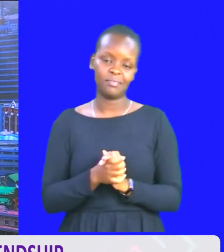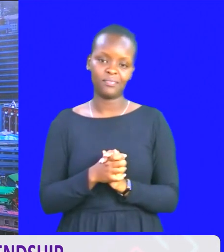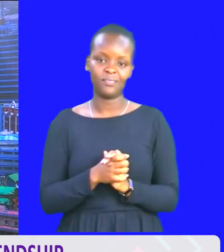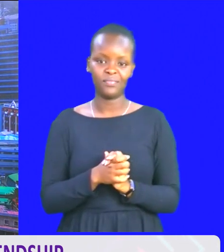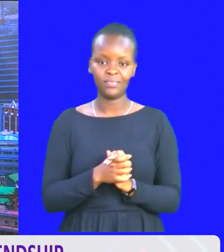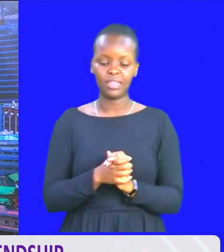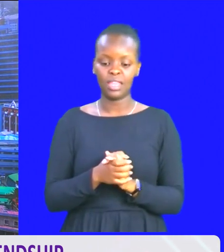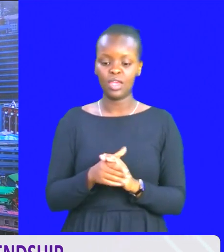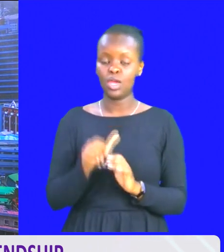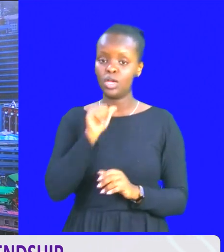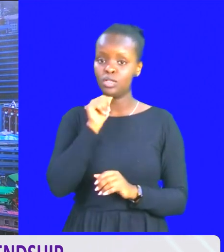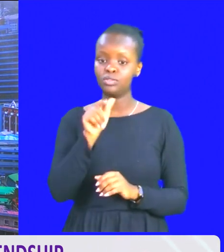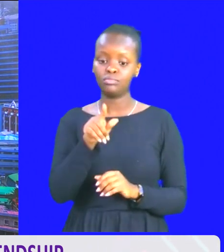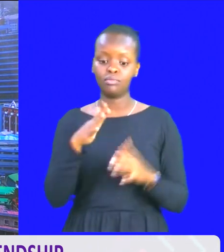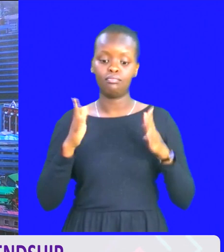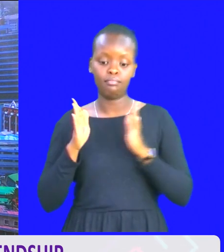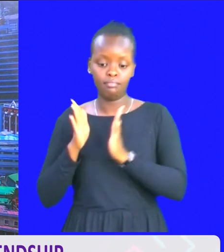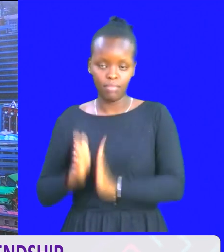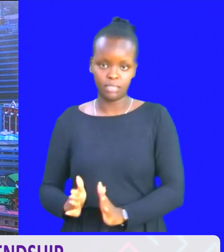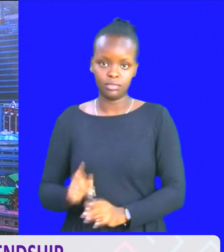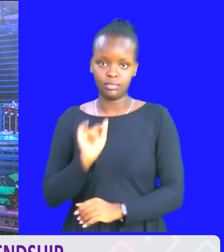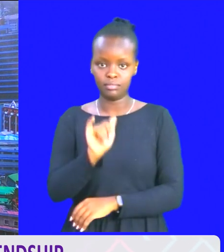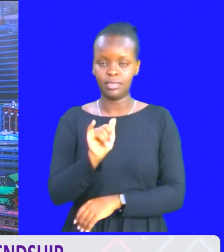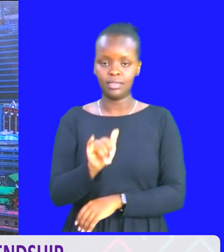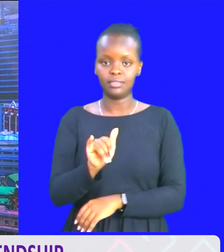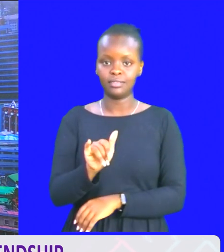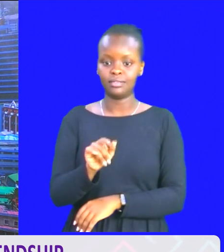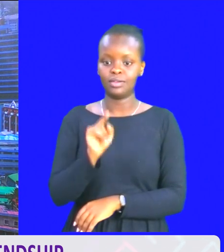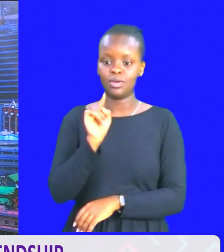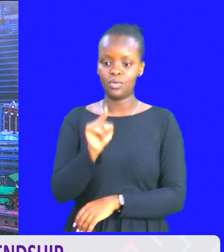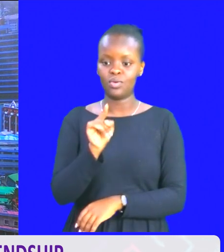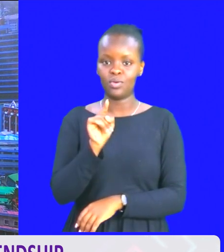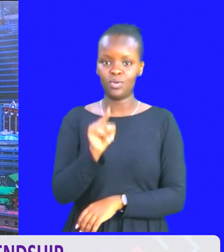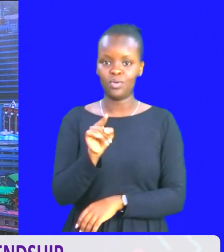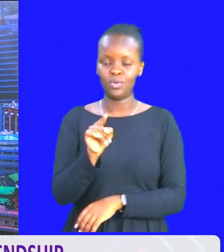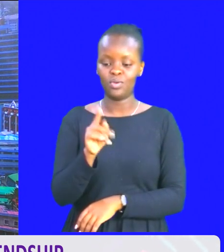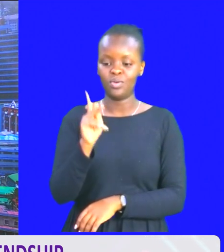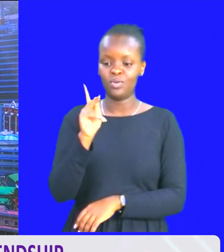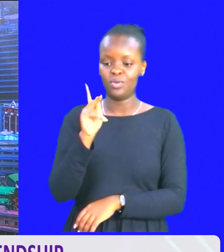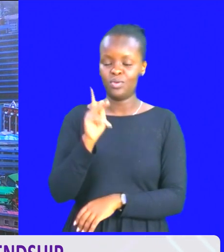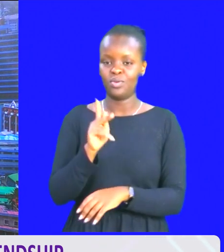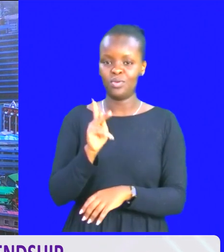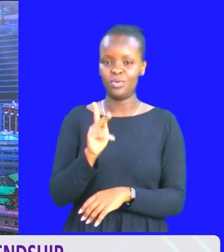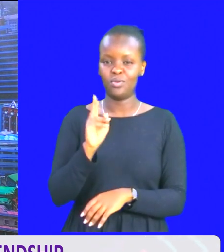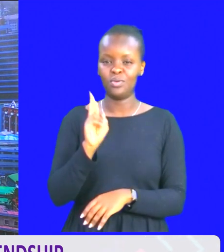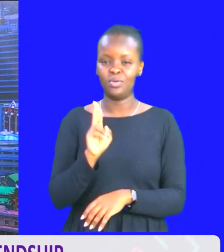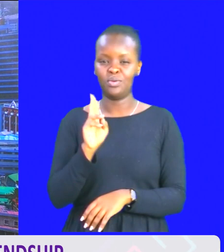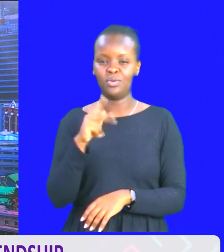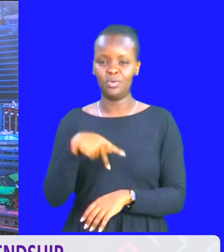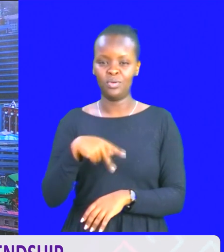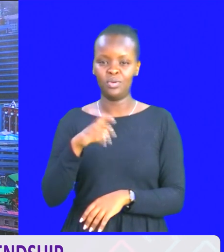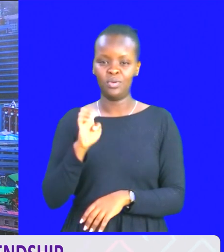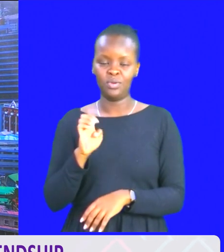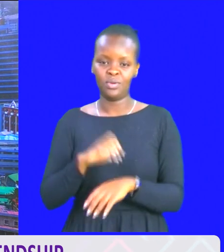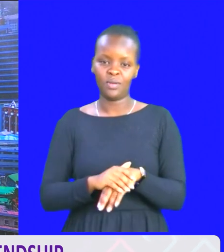So don't be that kind of person, yeah? Wana sinanga yo, eh, wani, wewe ni kupe. Ndiyo, usikuwe kupe. Usikubali.